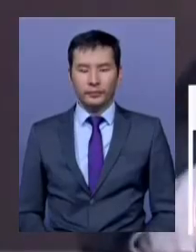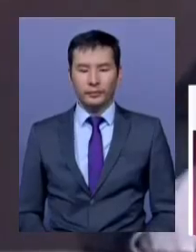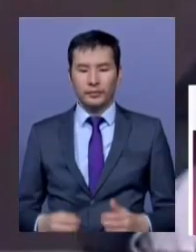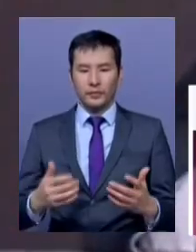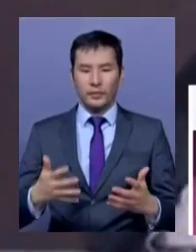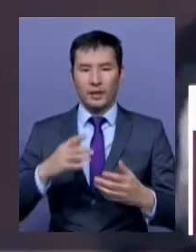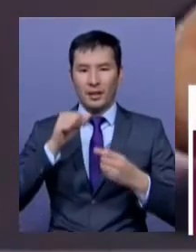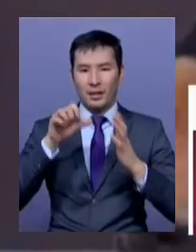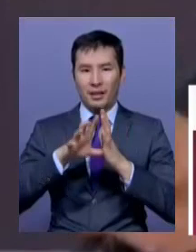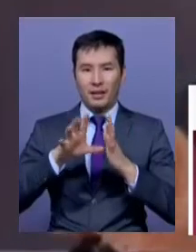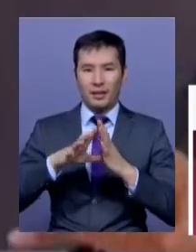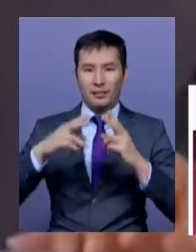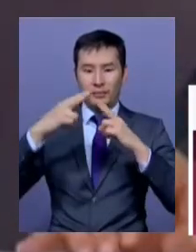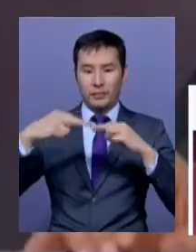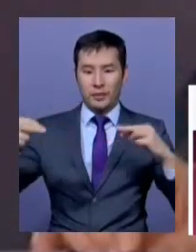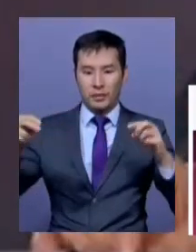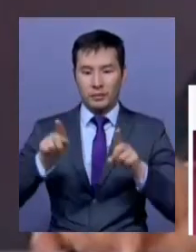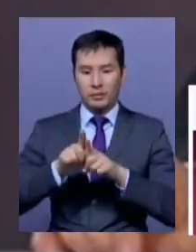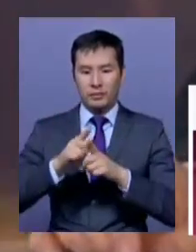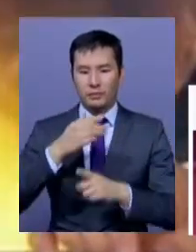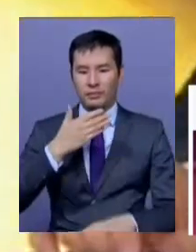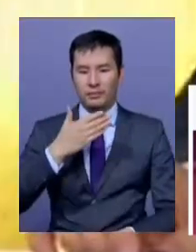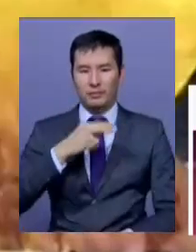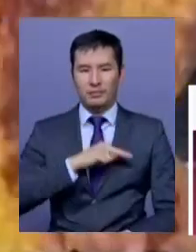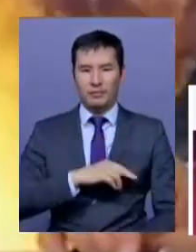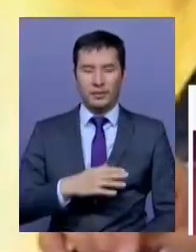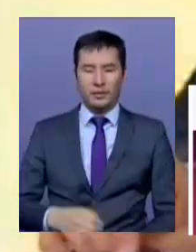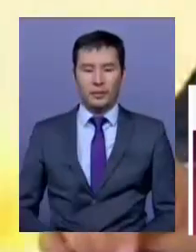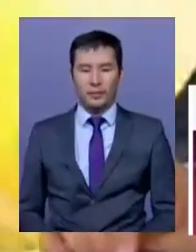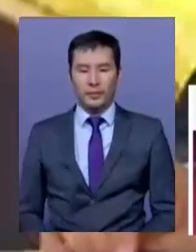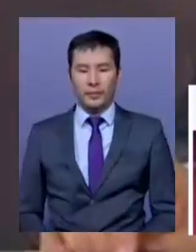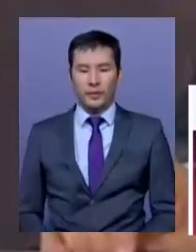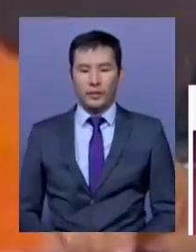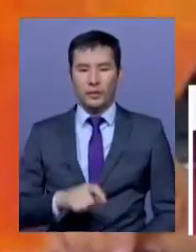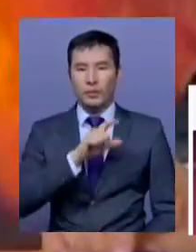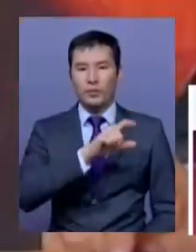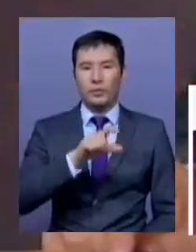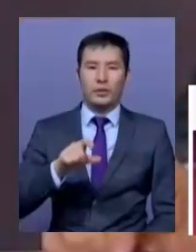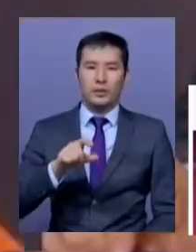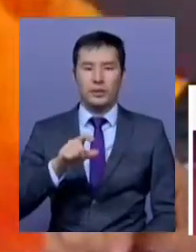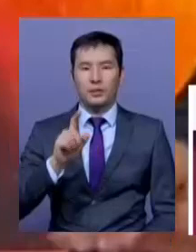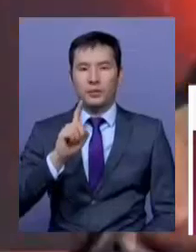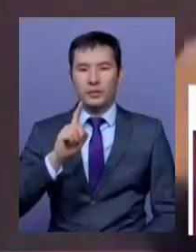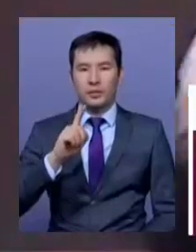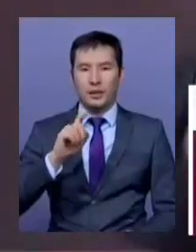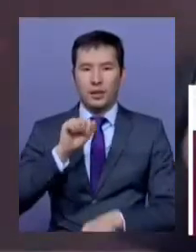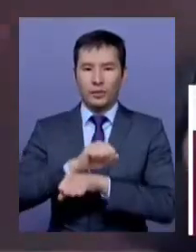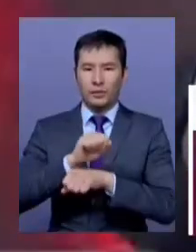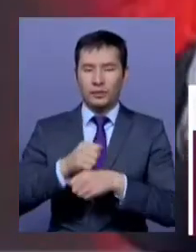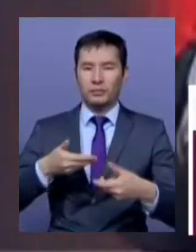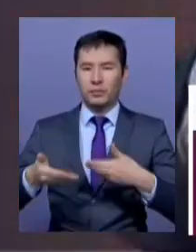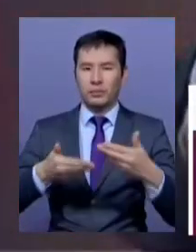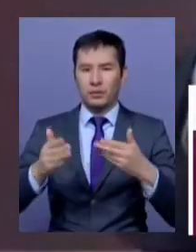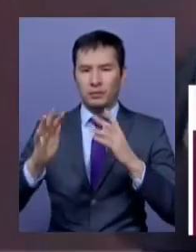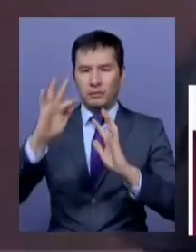Мемлекет басшысы 2021 жылдан бастап қарапайым түсінікті жаңа ережені цифрлық негізде дайындауды тапсырды. 2021 жылы көп жұмыс